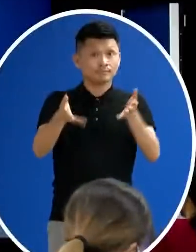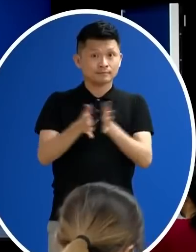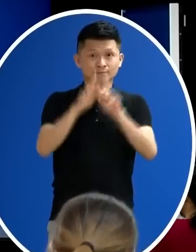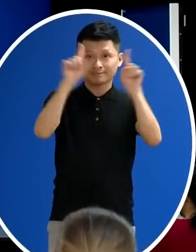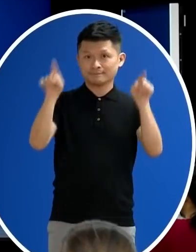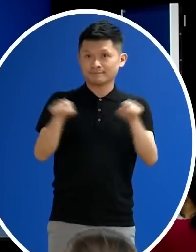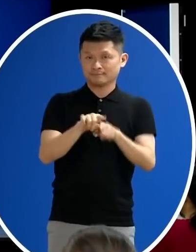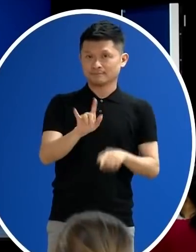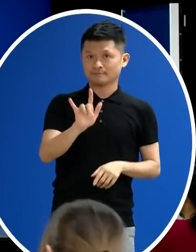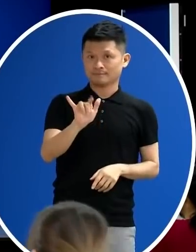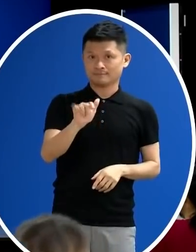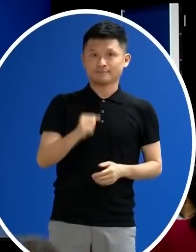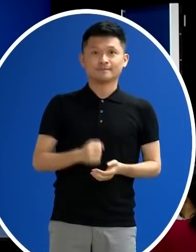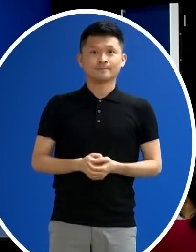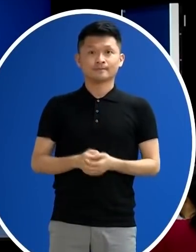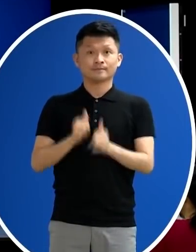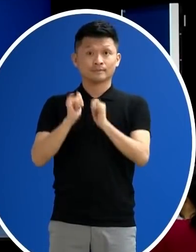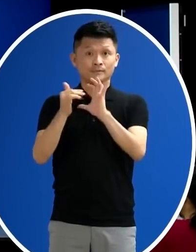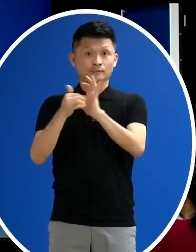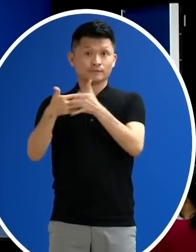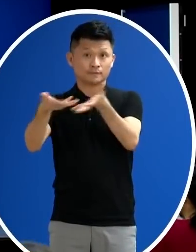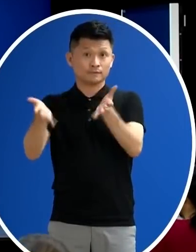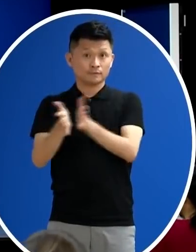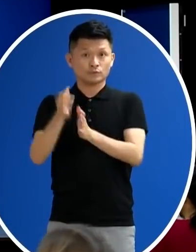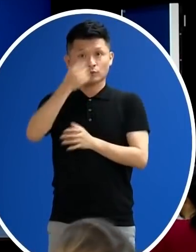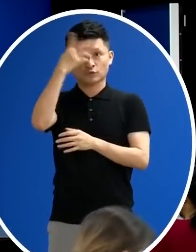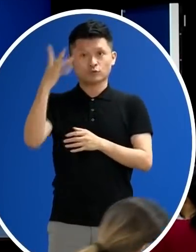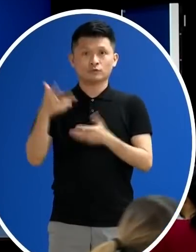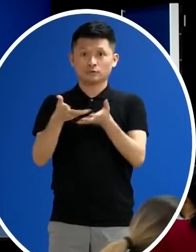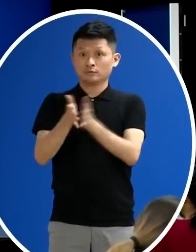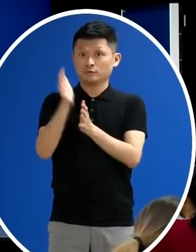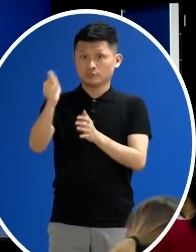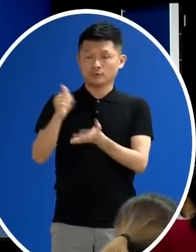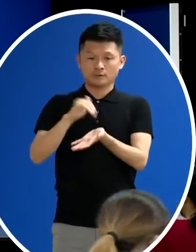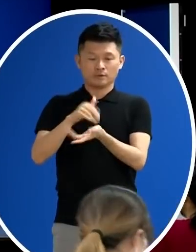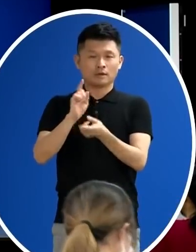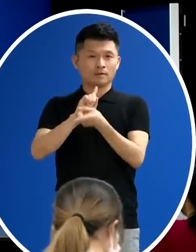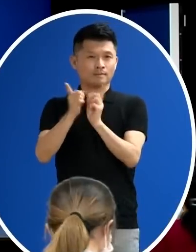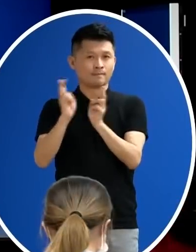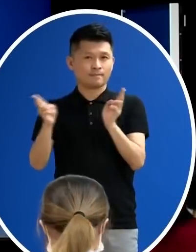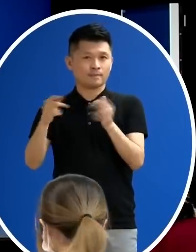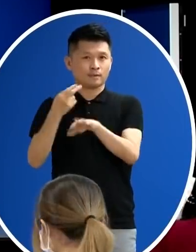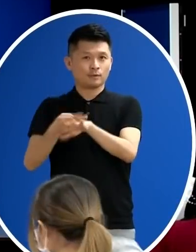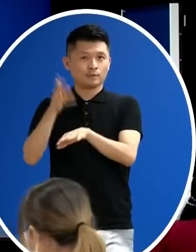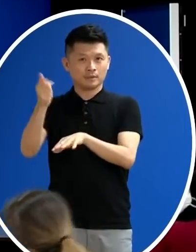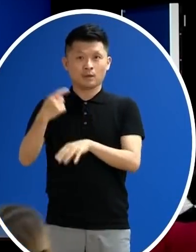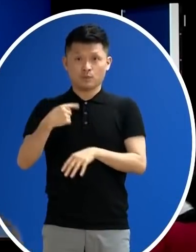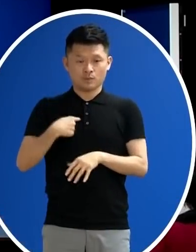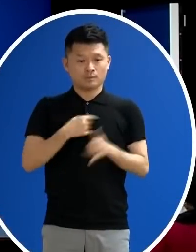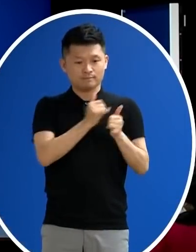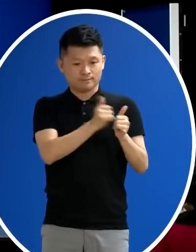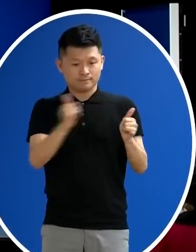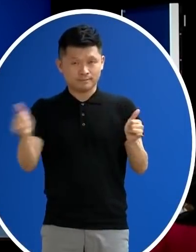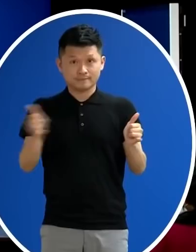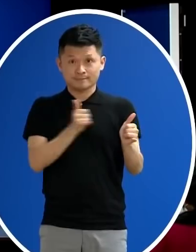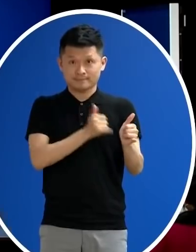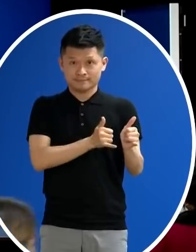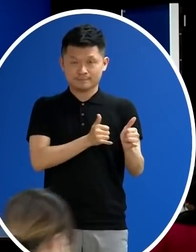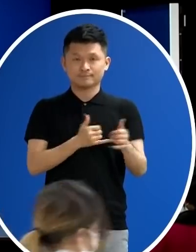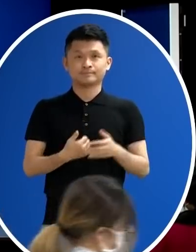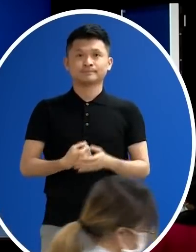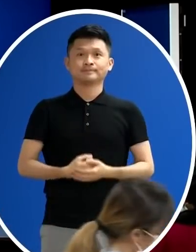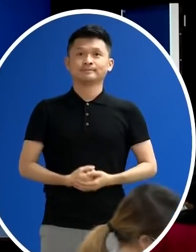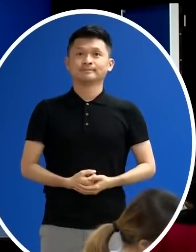组的张召集人以及社区防治组的庄文祥副组长、医疗应变组的罗义军副组长以及我也在会场